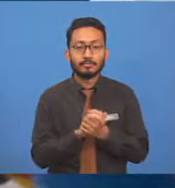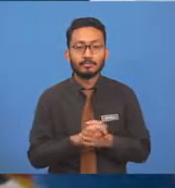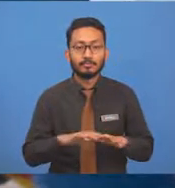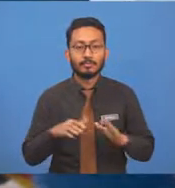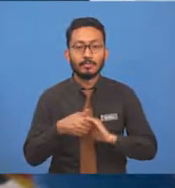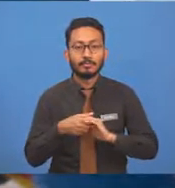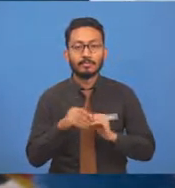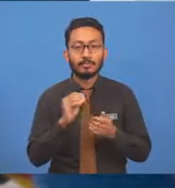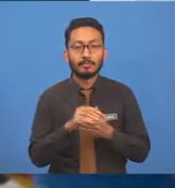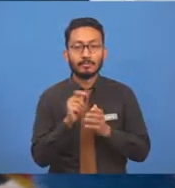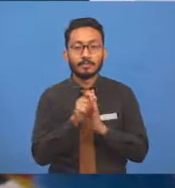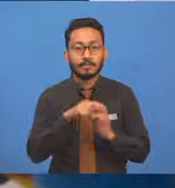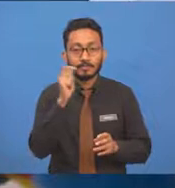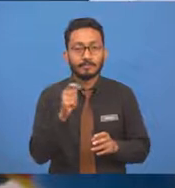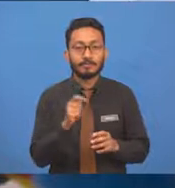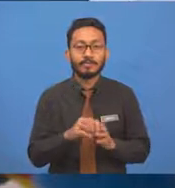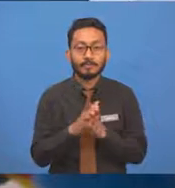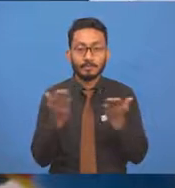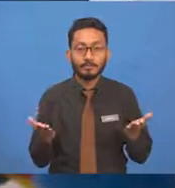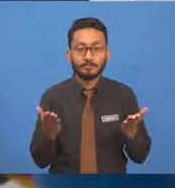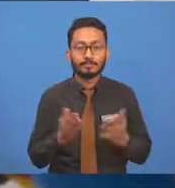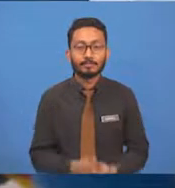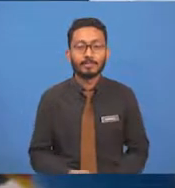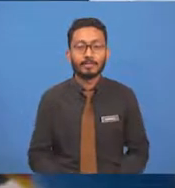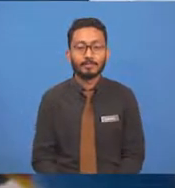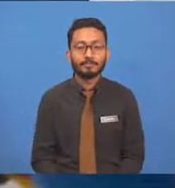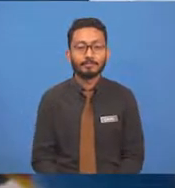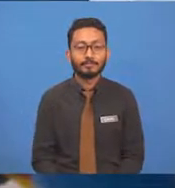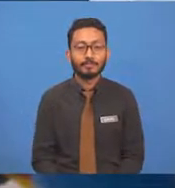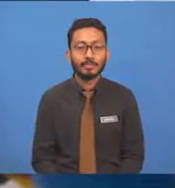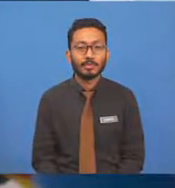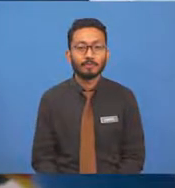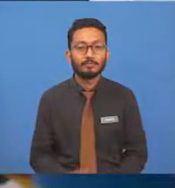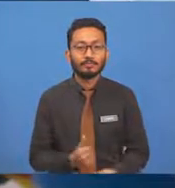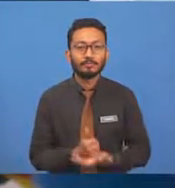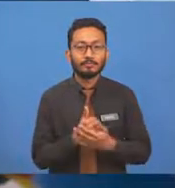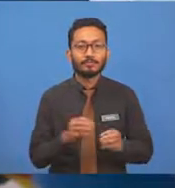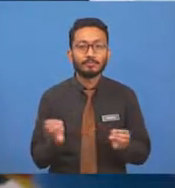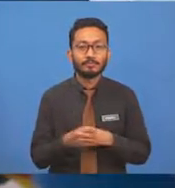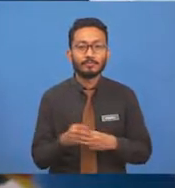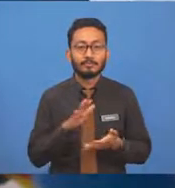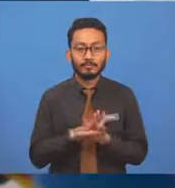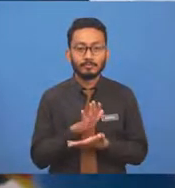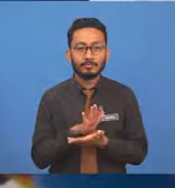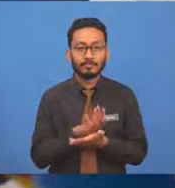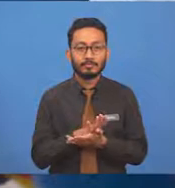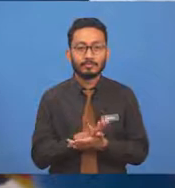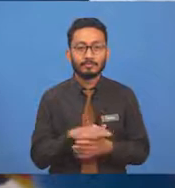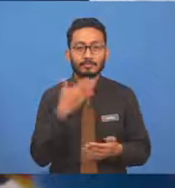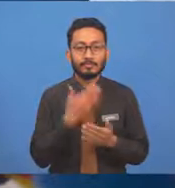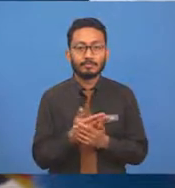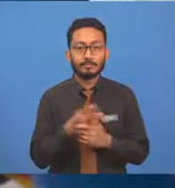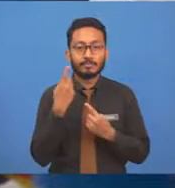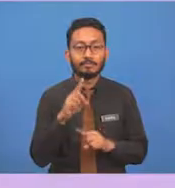kepada pembantu pejabat sekolah. Dan pembantu pejabat sekolah juga membalas salam